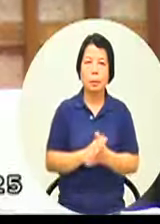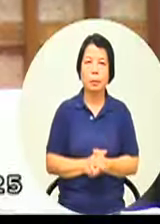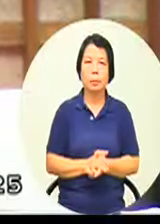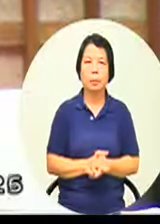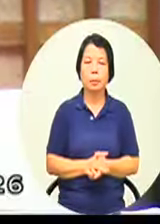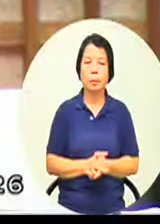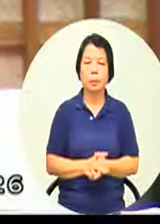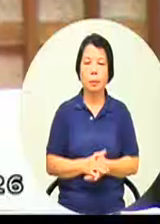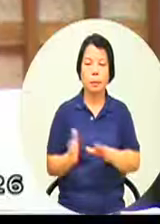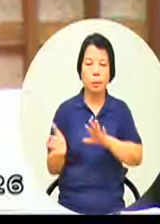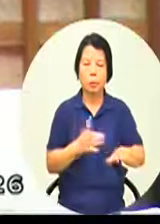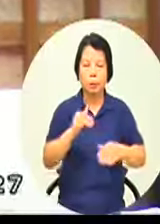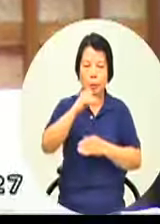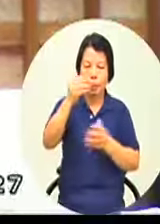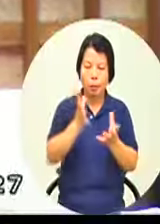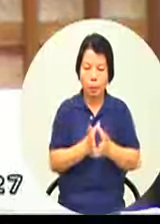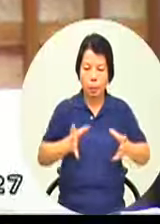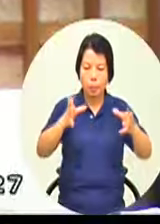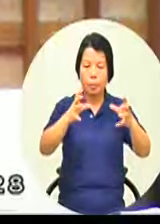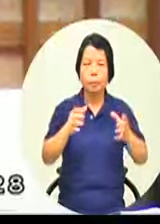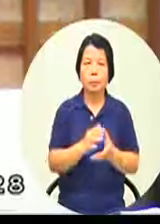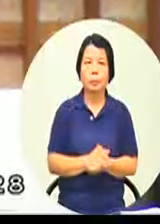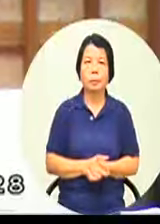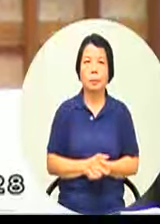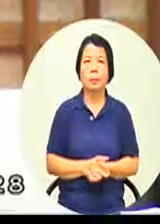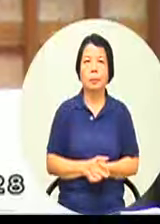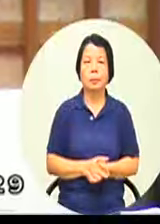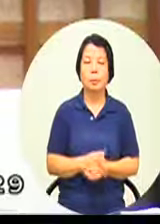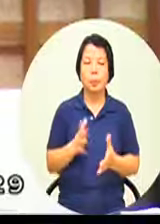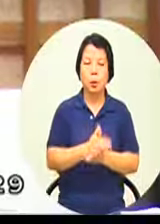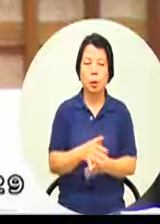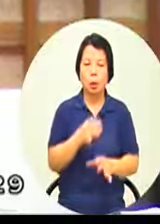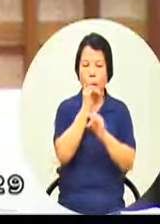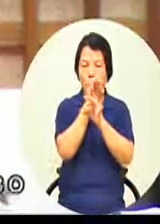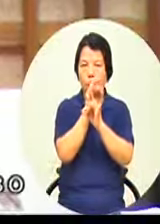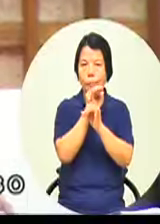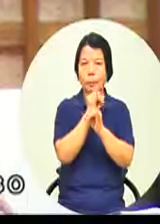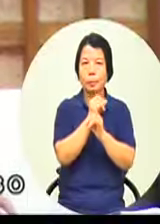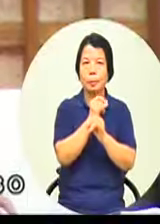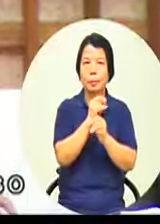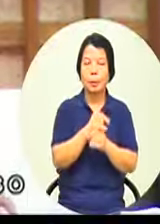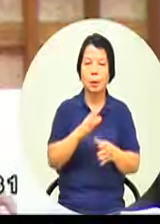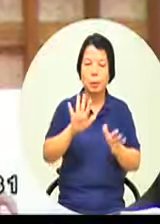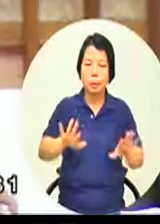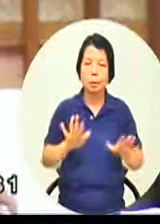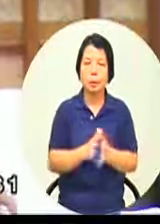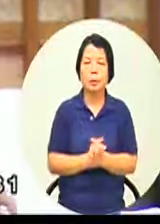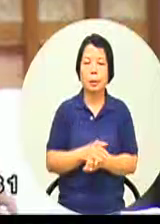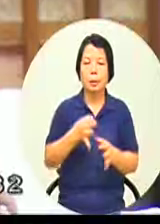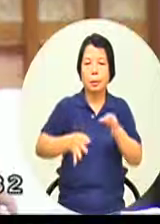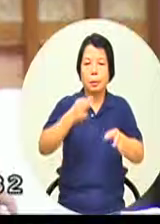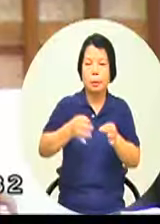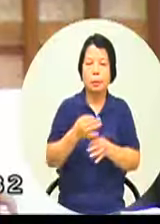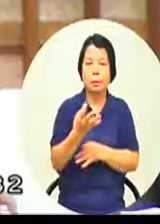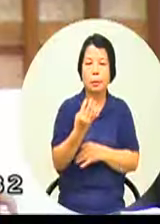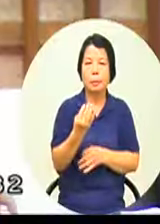的除了高丽菜以外，我们的这个葱，简单的讲，葱多一斤多少钱？